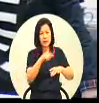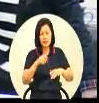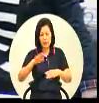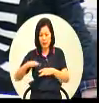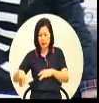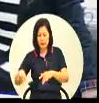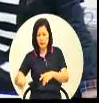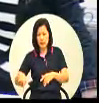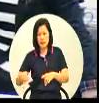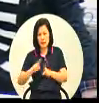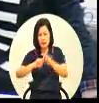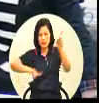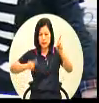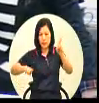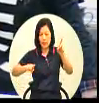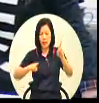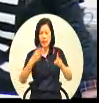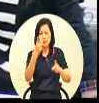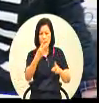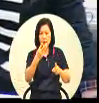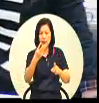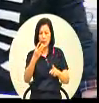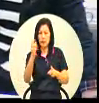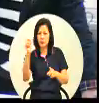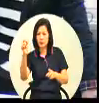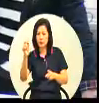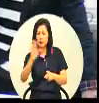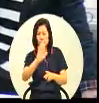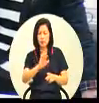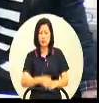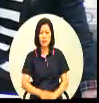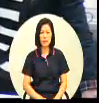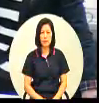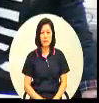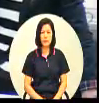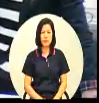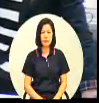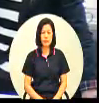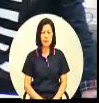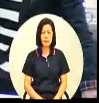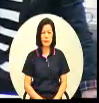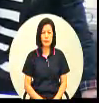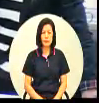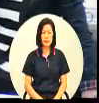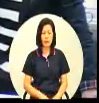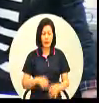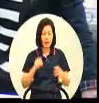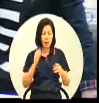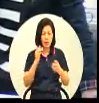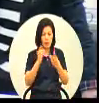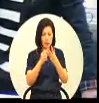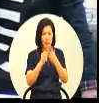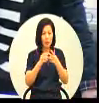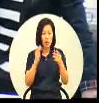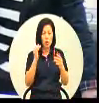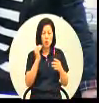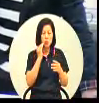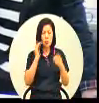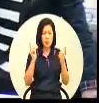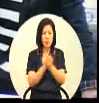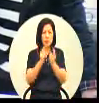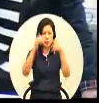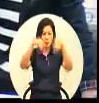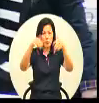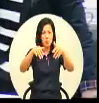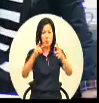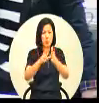底下至少还有两三度以上不等的落差。好，第三个，等到阿那是后期来的时阵啊，它